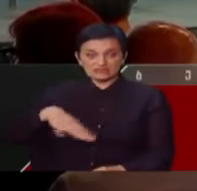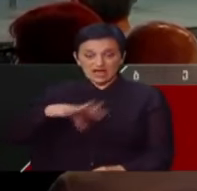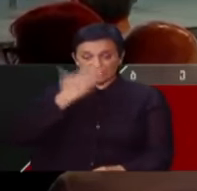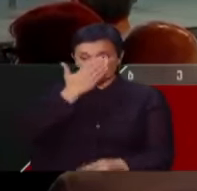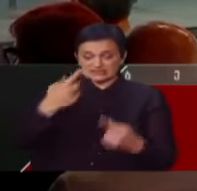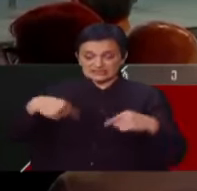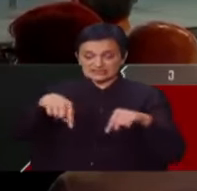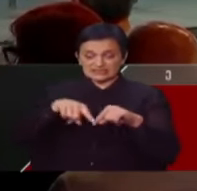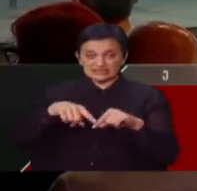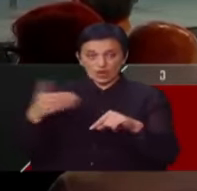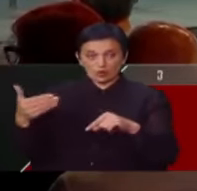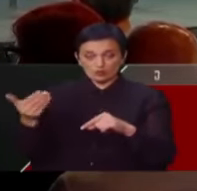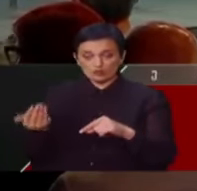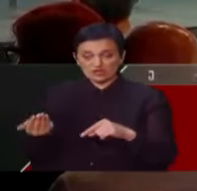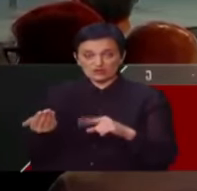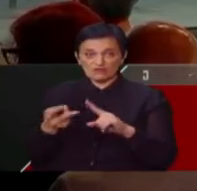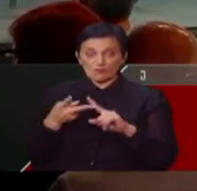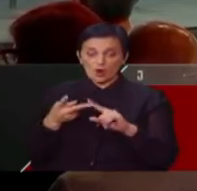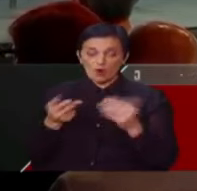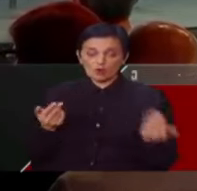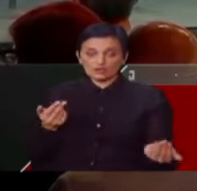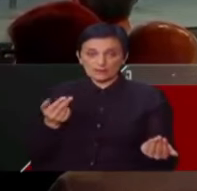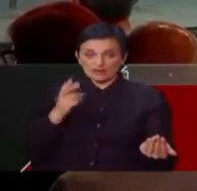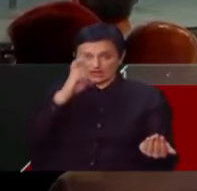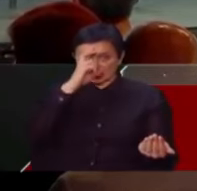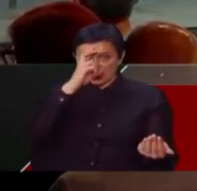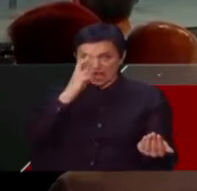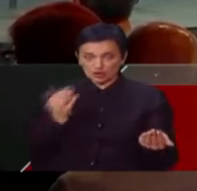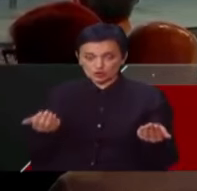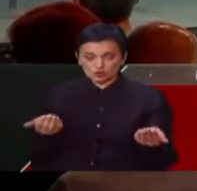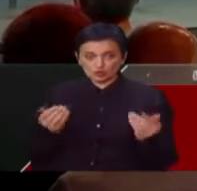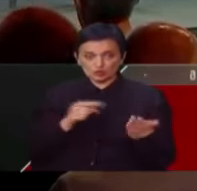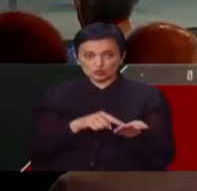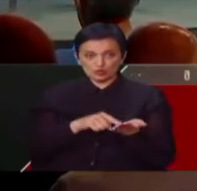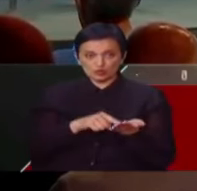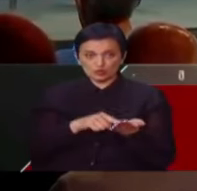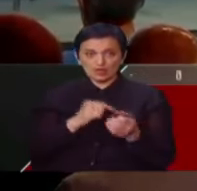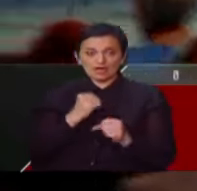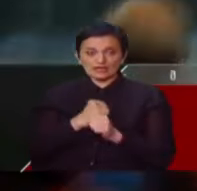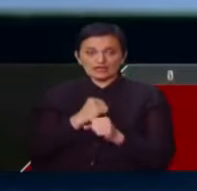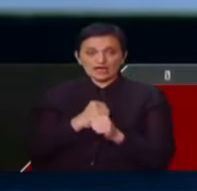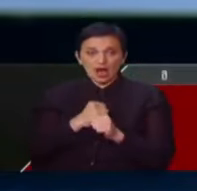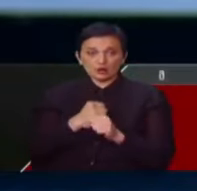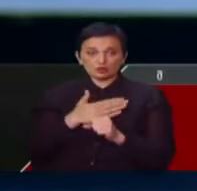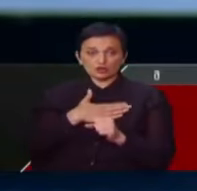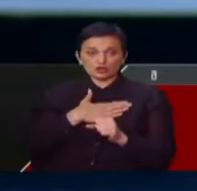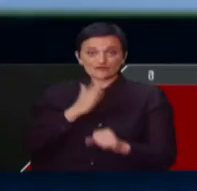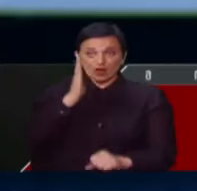მხრივ, მეორე მხარეს არის ხელისუფლება, რომელსაც მას გაუკეთა ჩვენ